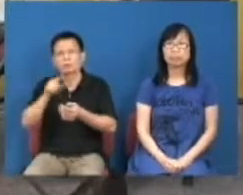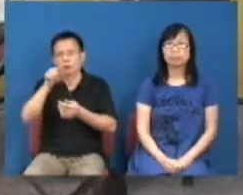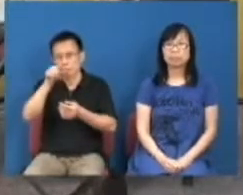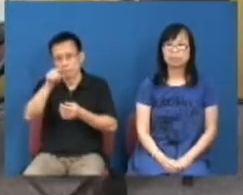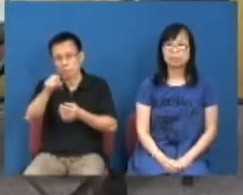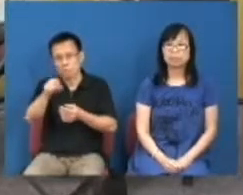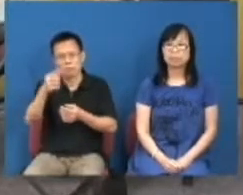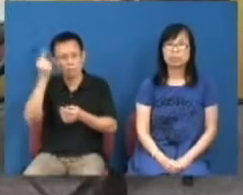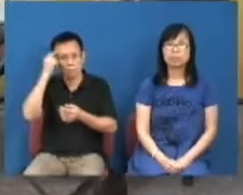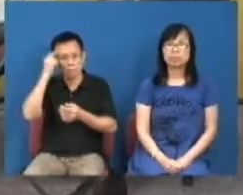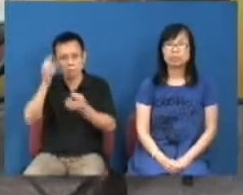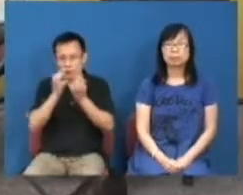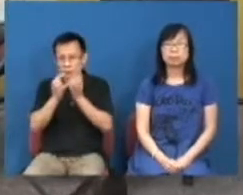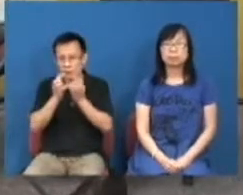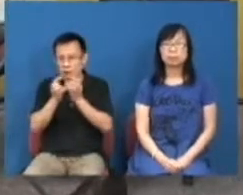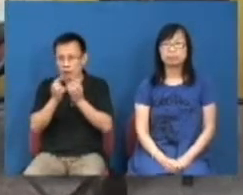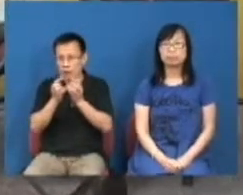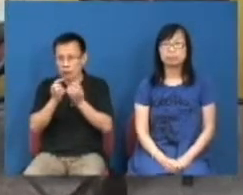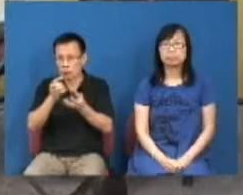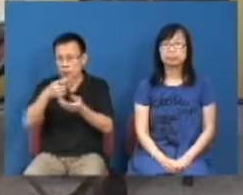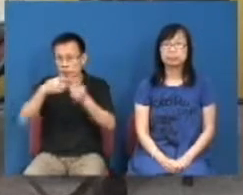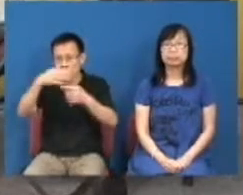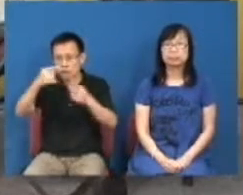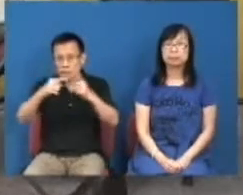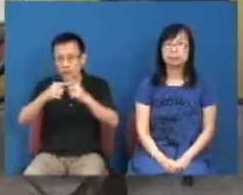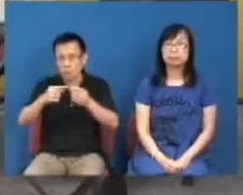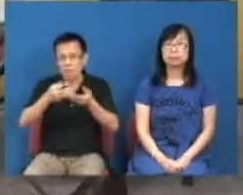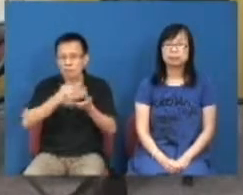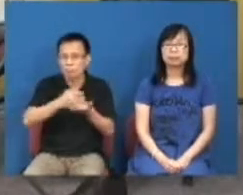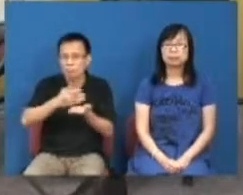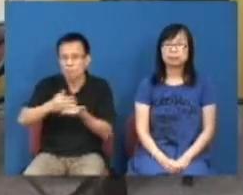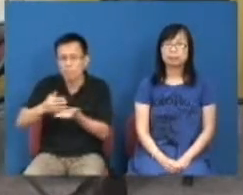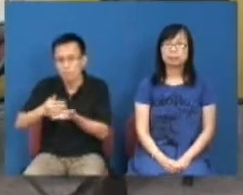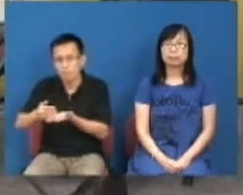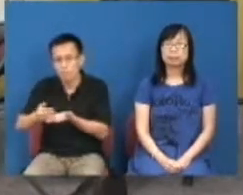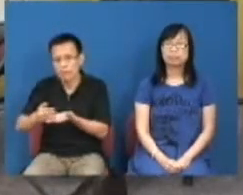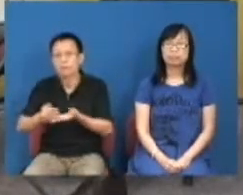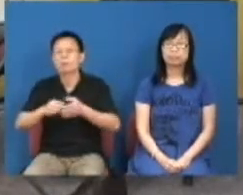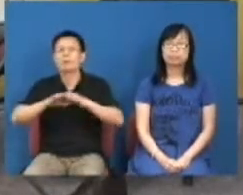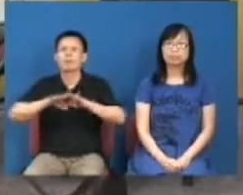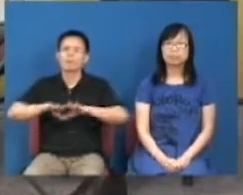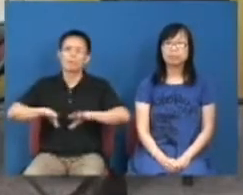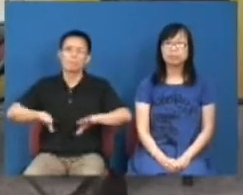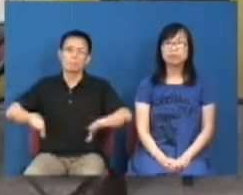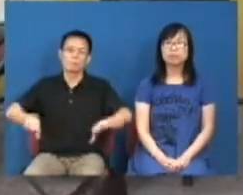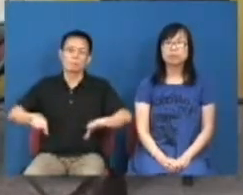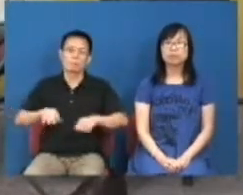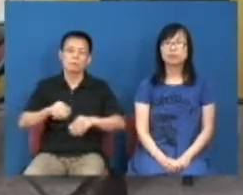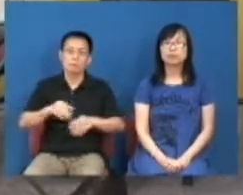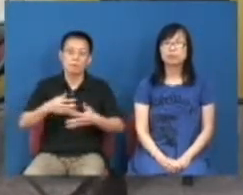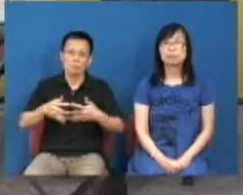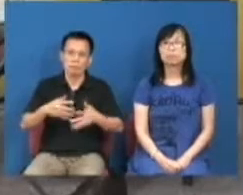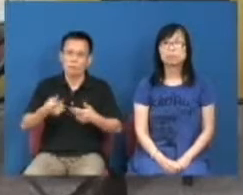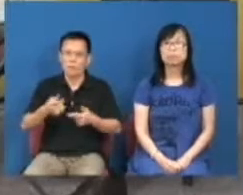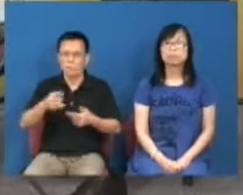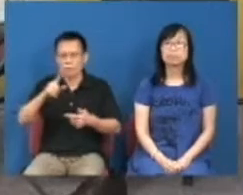嘅知道嘅資料係與人分享啊嘛。係 啊， 喺調解啊，尤其是係滲漏啊。點解遇